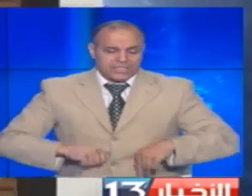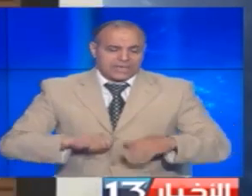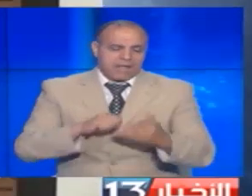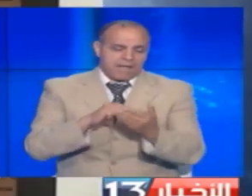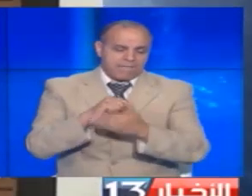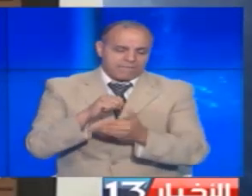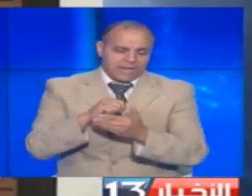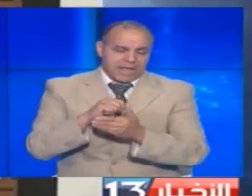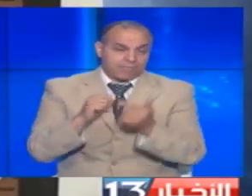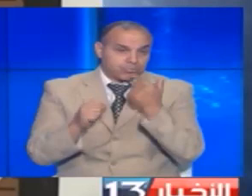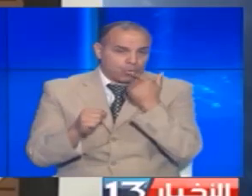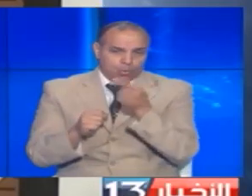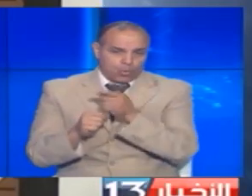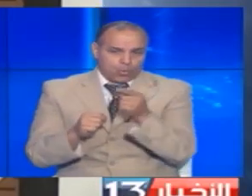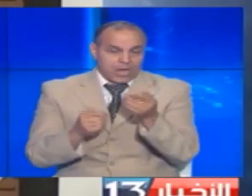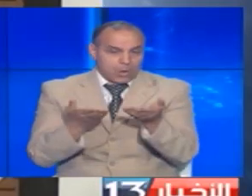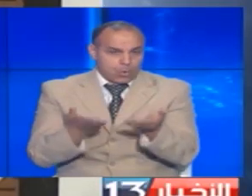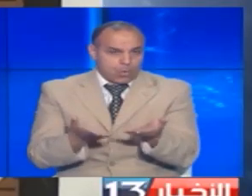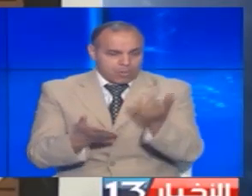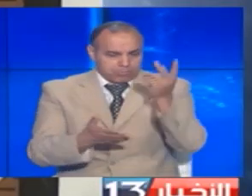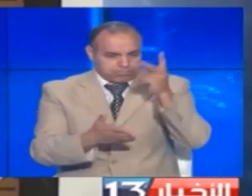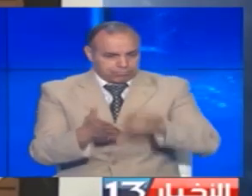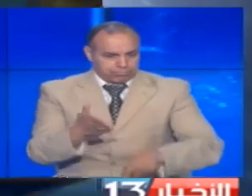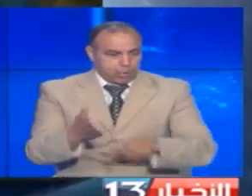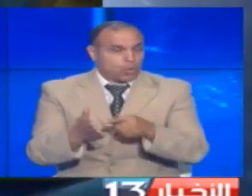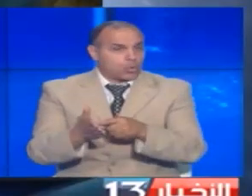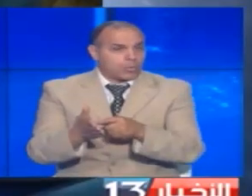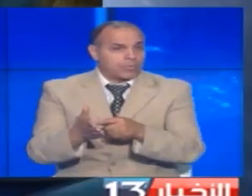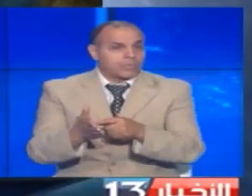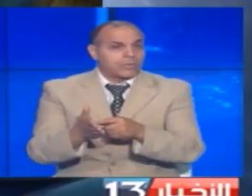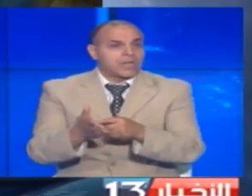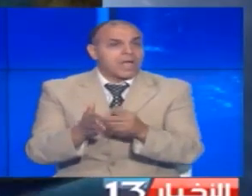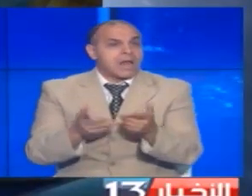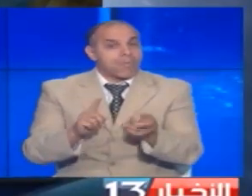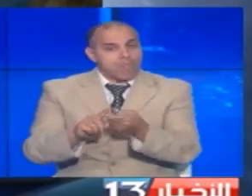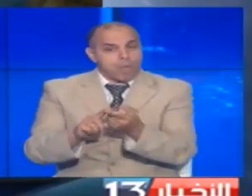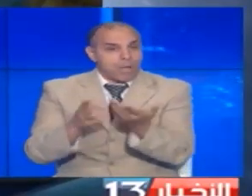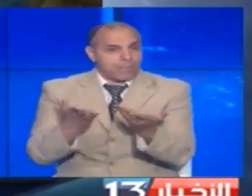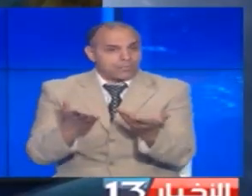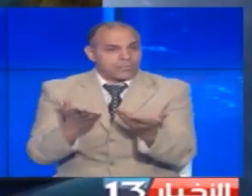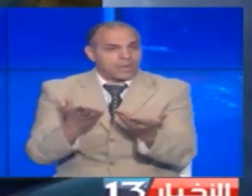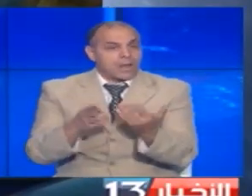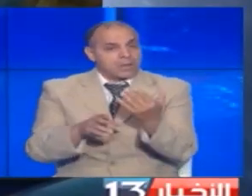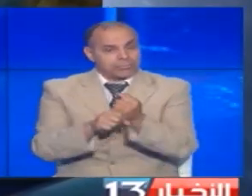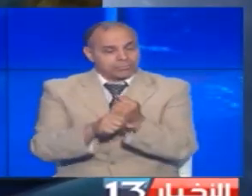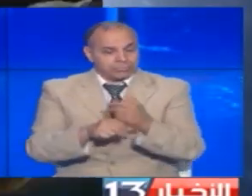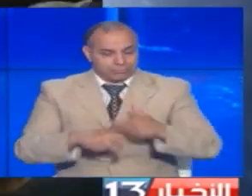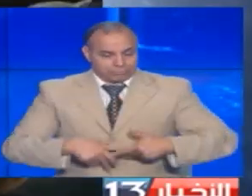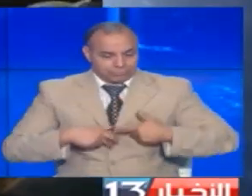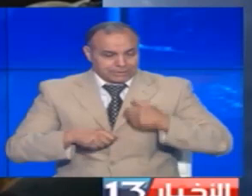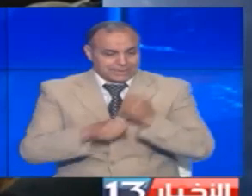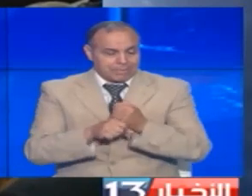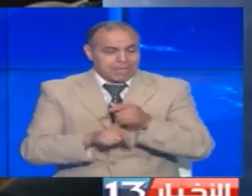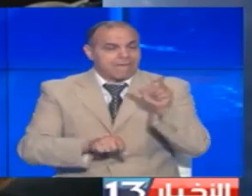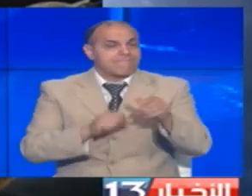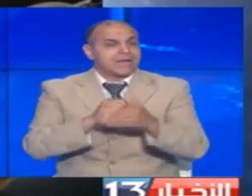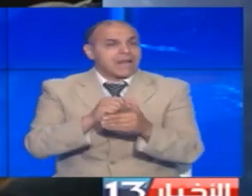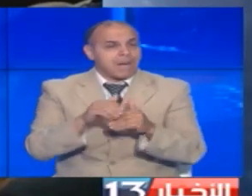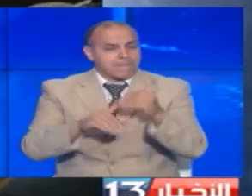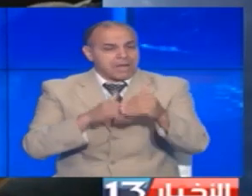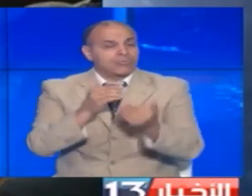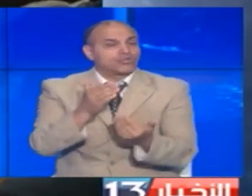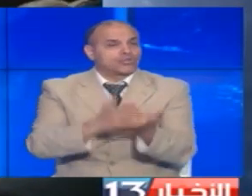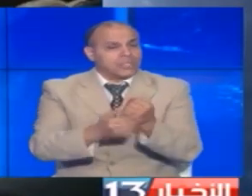والصيد البحري سمير طيب لدى توقيع هذه الاتفاقيه اهميتها في تحسين ظروف عمل الفلاح واعتماد اليات